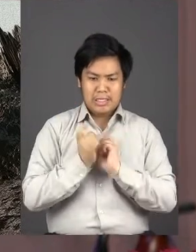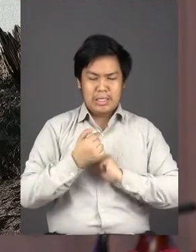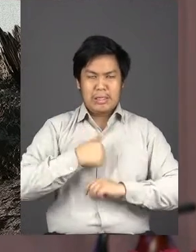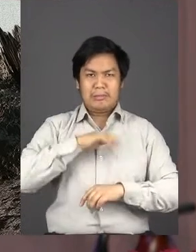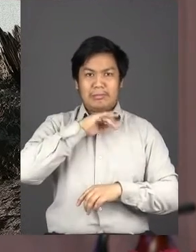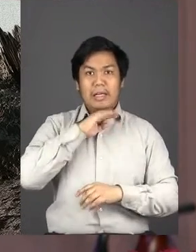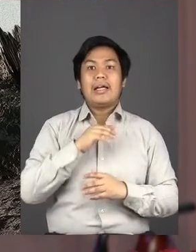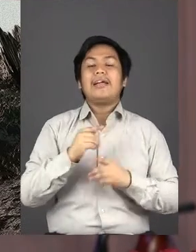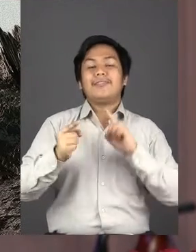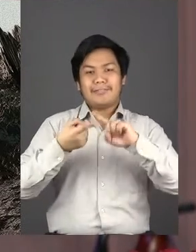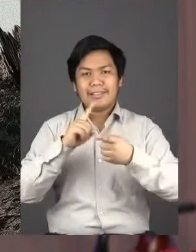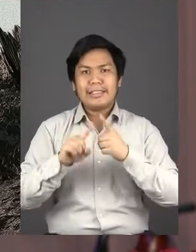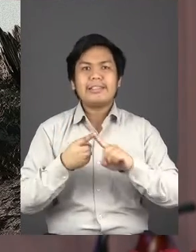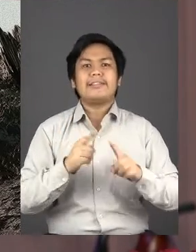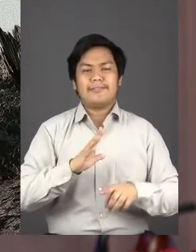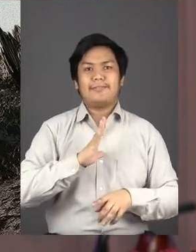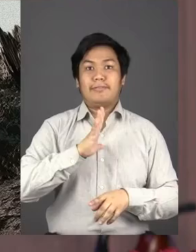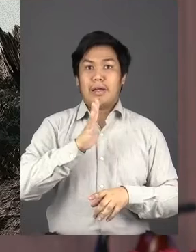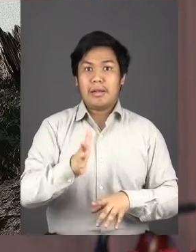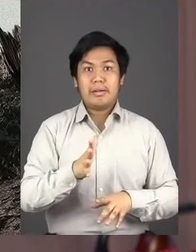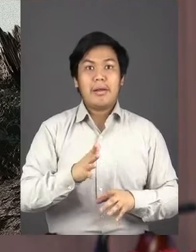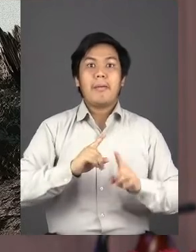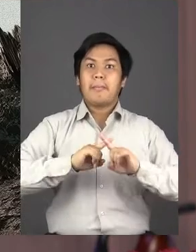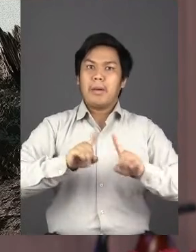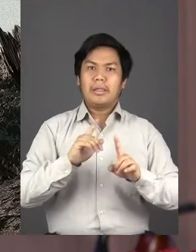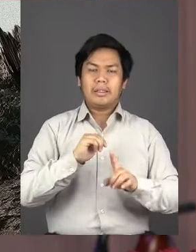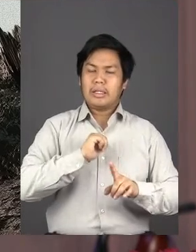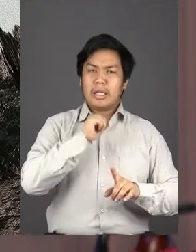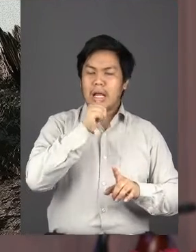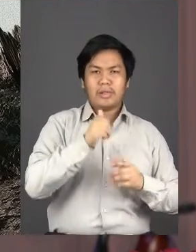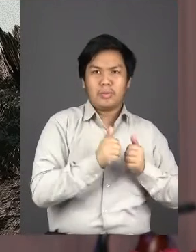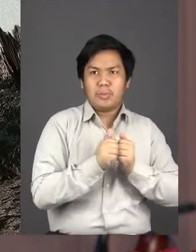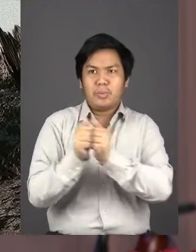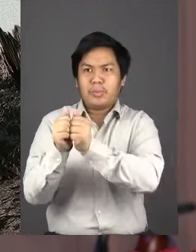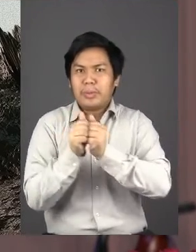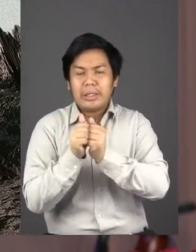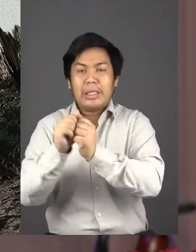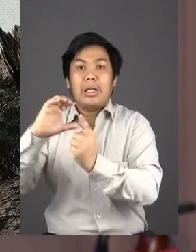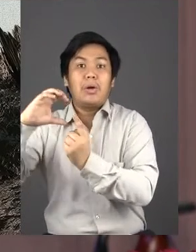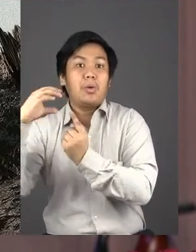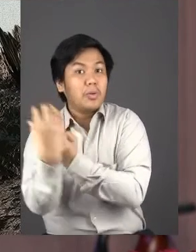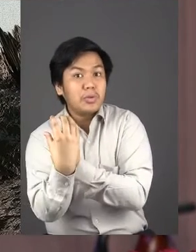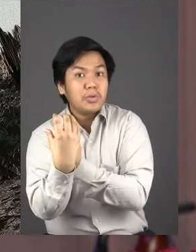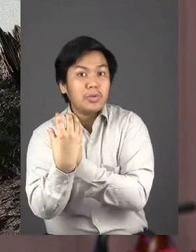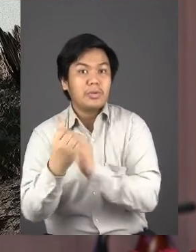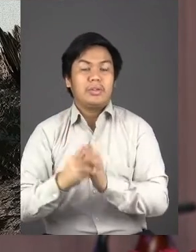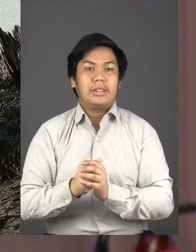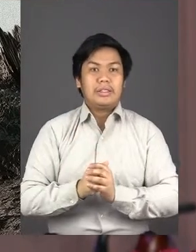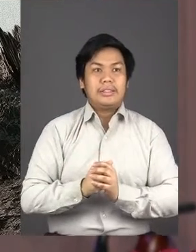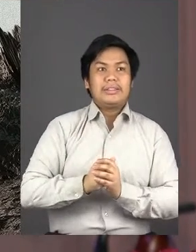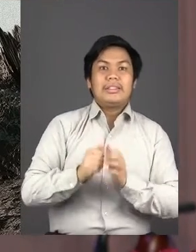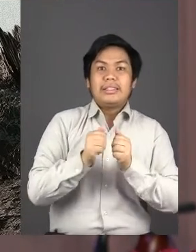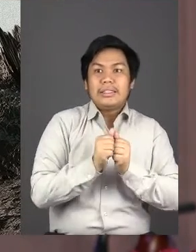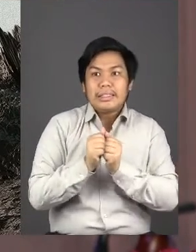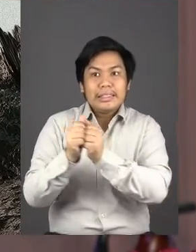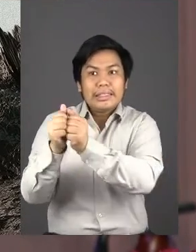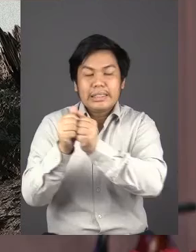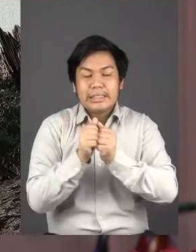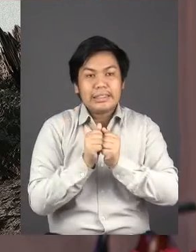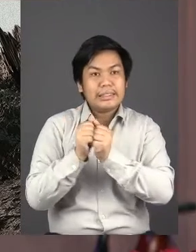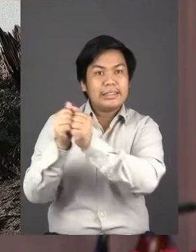makipagkaibigan, pero hindi nakikibagay. Pwede pong nakikihalubilo, pero hindi